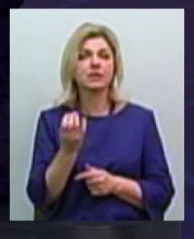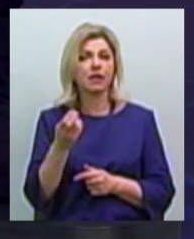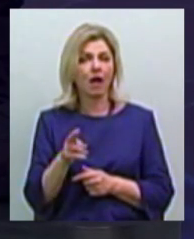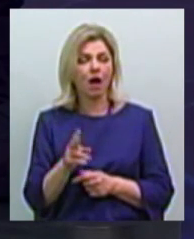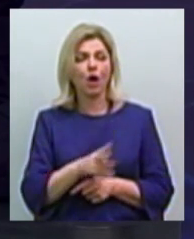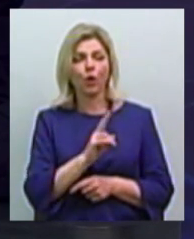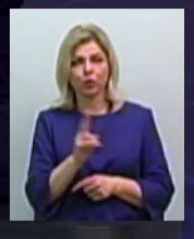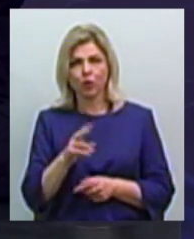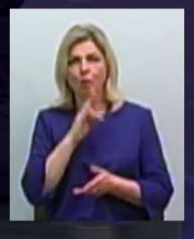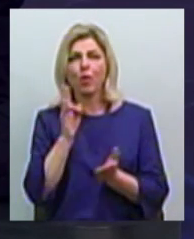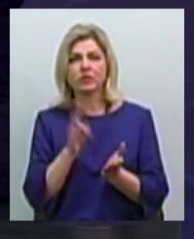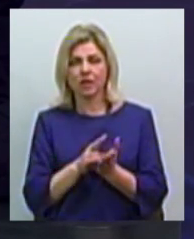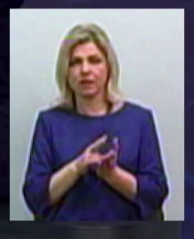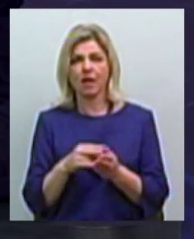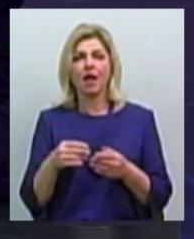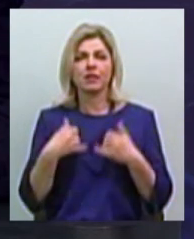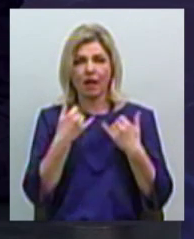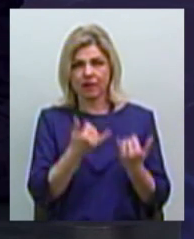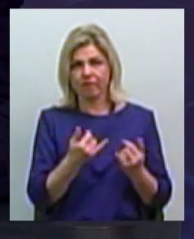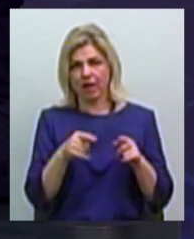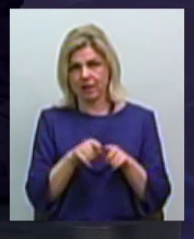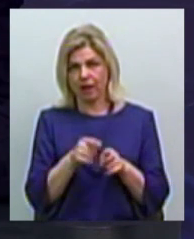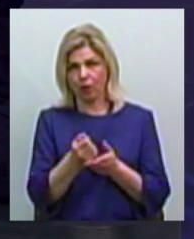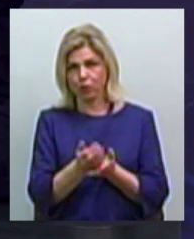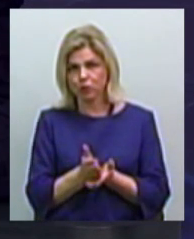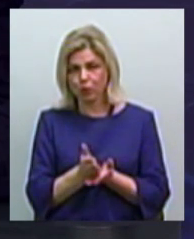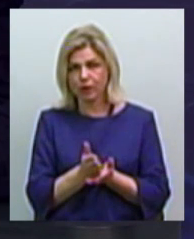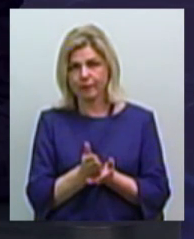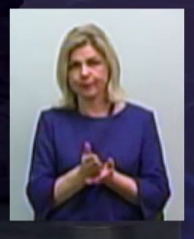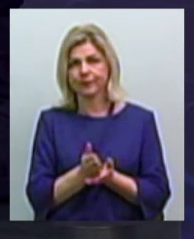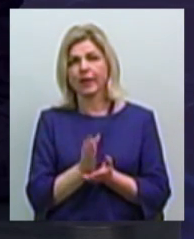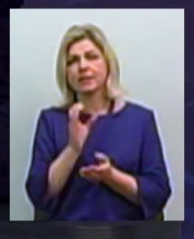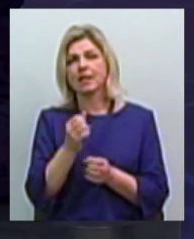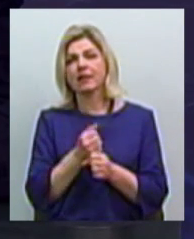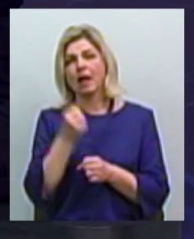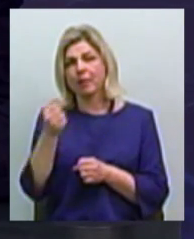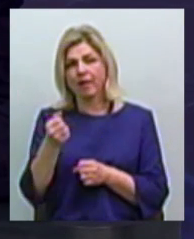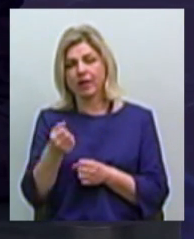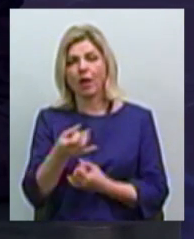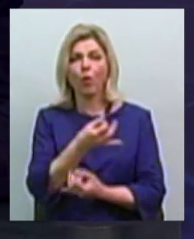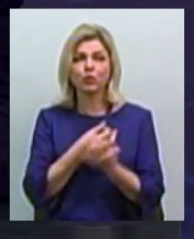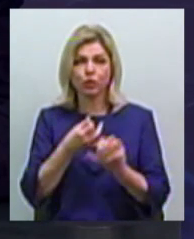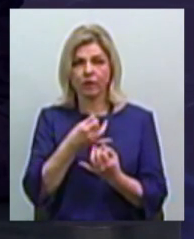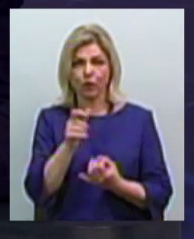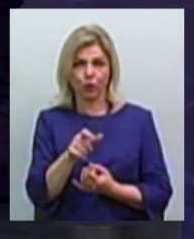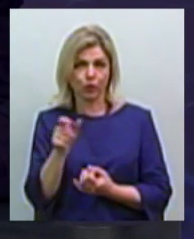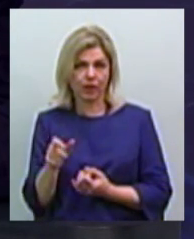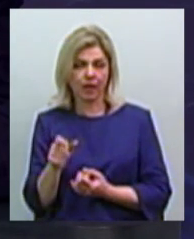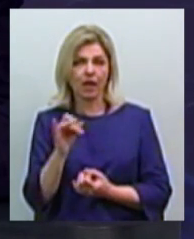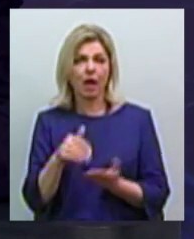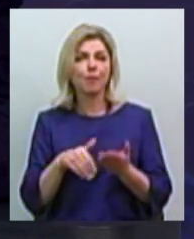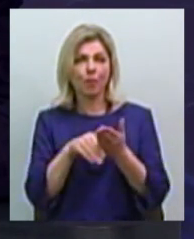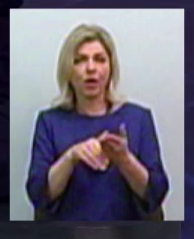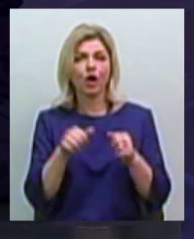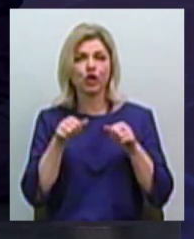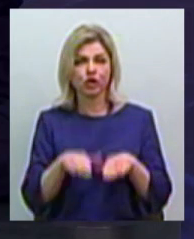б постійно надавали такі от послуги з перенаправлення, з консультування громадян і безпосередньо допомагали